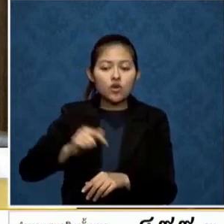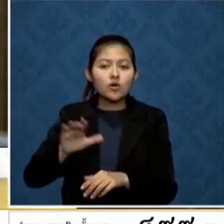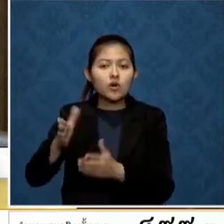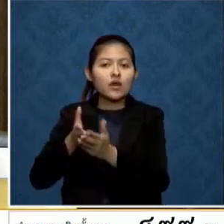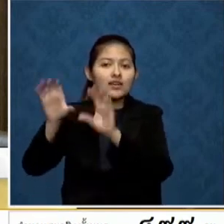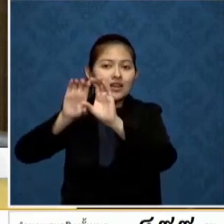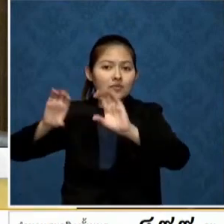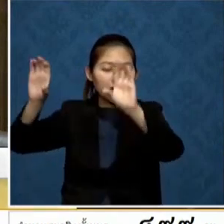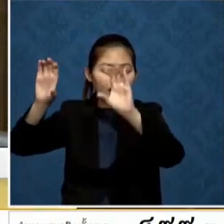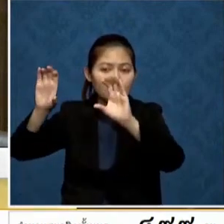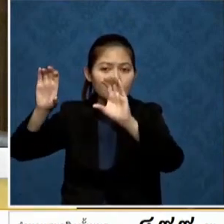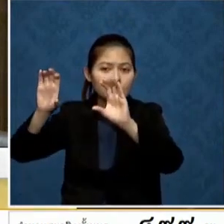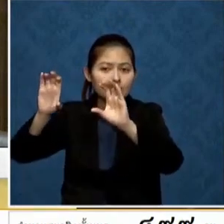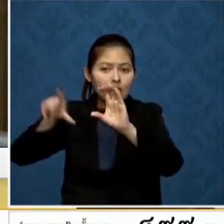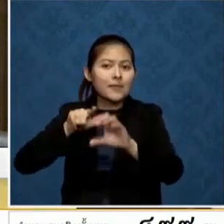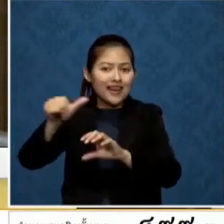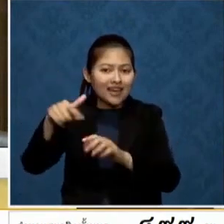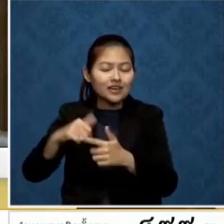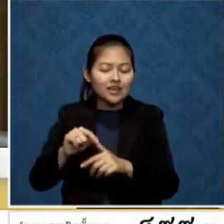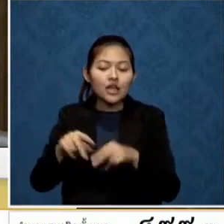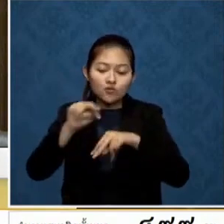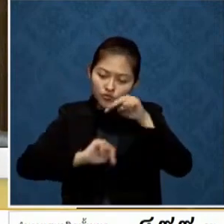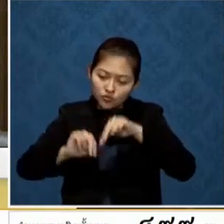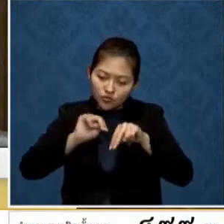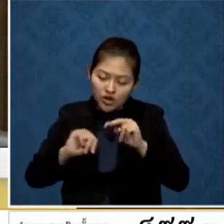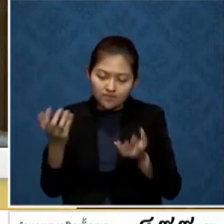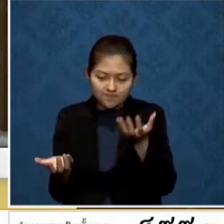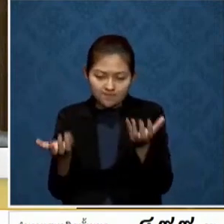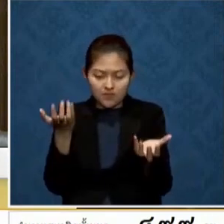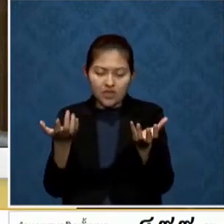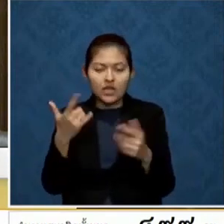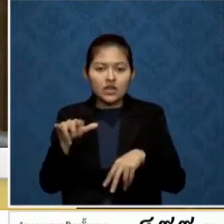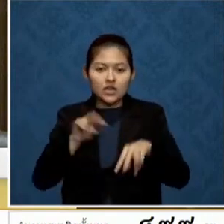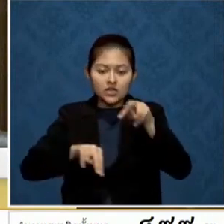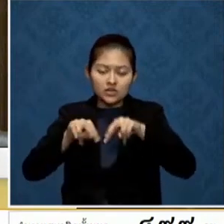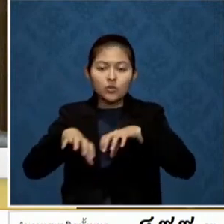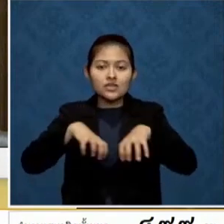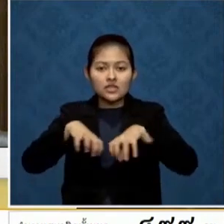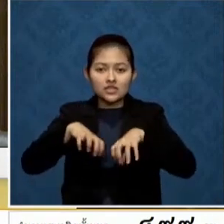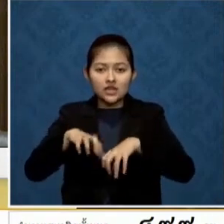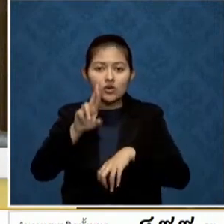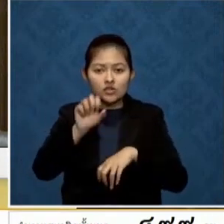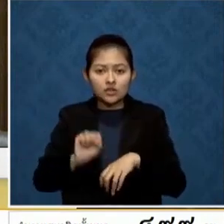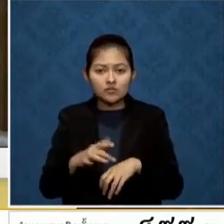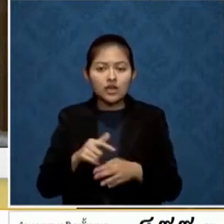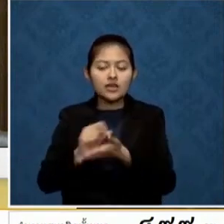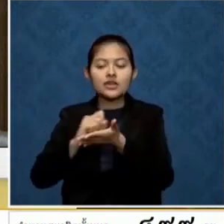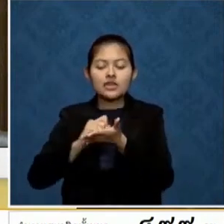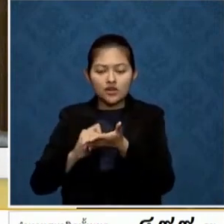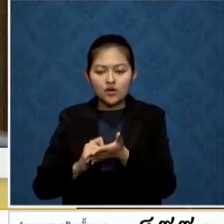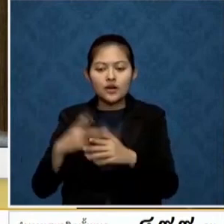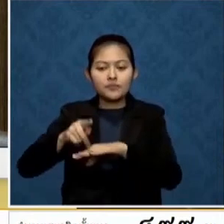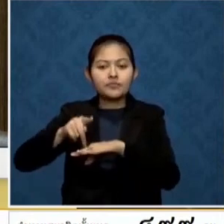เป็นหลักดังนั้นเนี่ยผมเลยมองว่าเพื่อให้มันมีการตรวจสอบถ่วงดุลเกี่ยวกับการบริหารกิจการในสภานั้นเนี่ยก็เลยเขียนไว้นะครับว่าให้